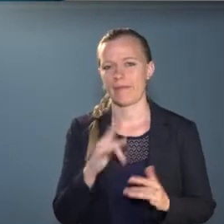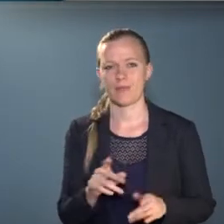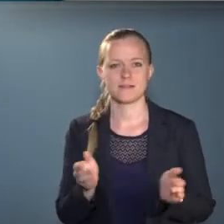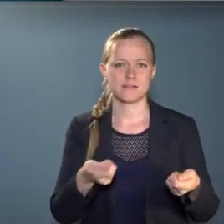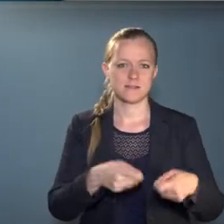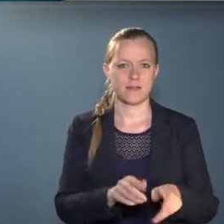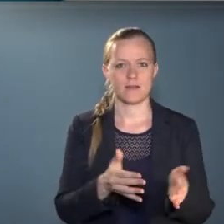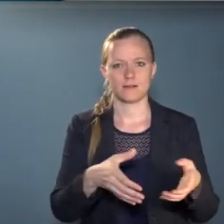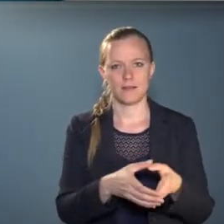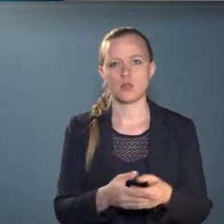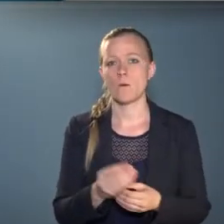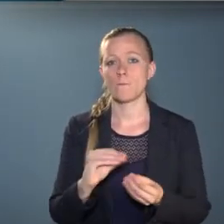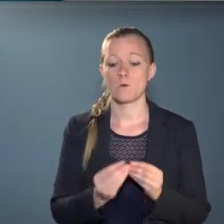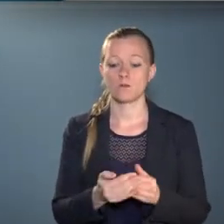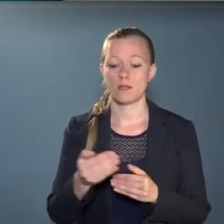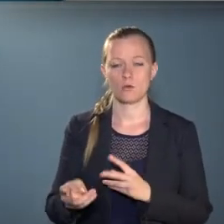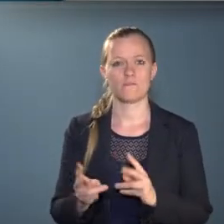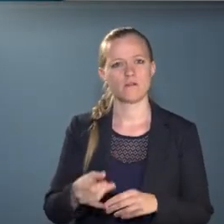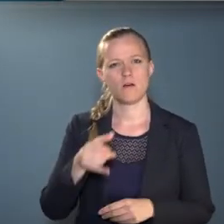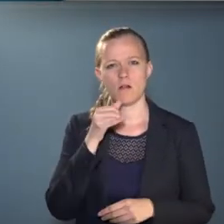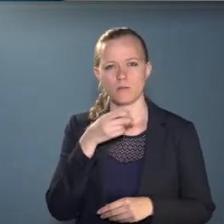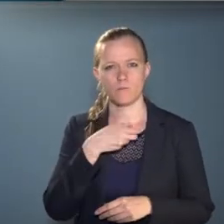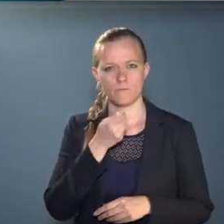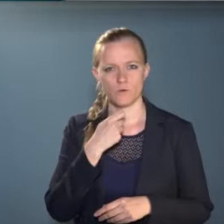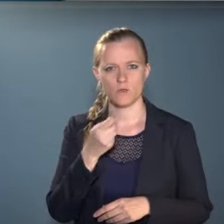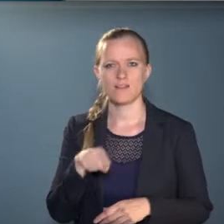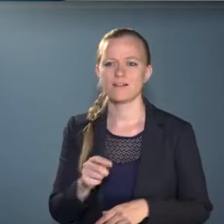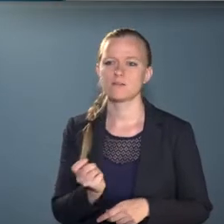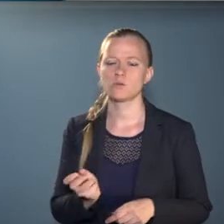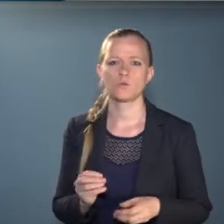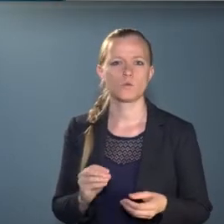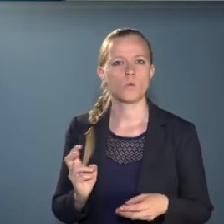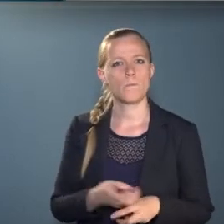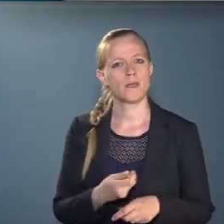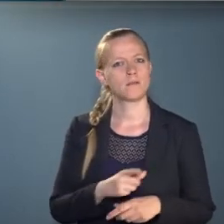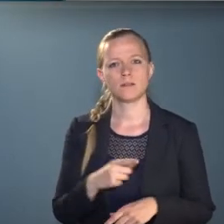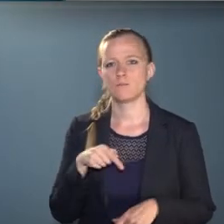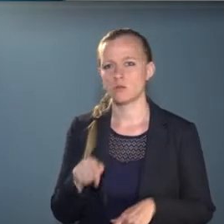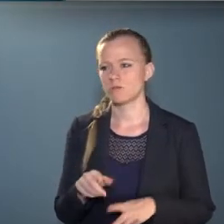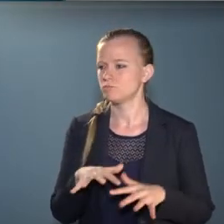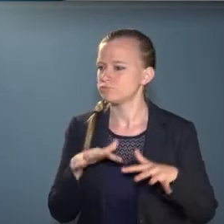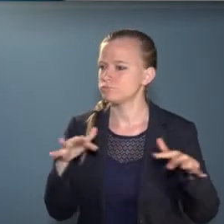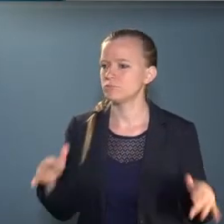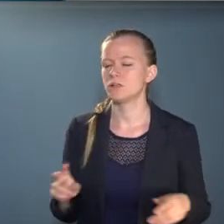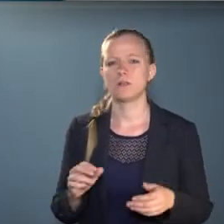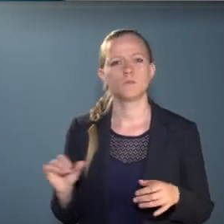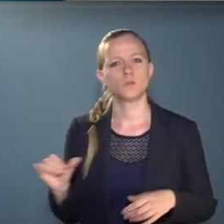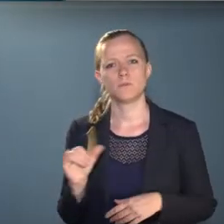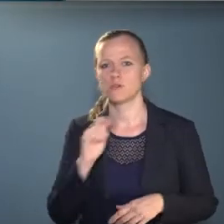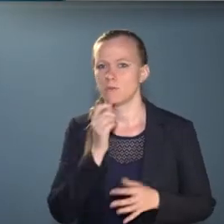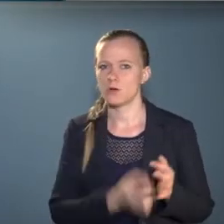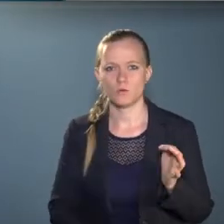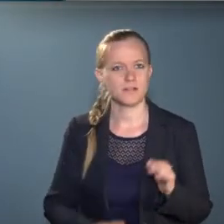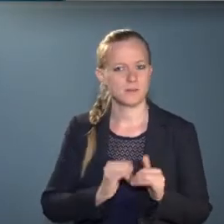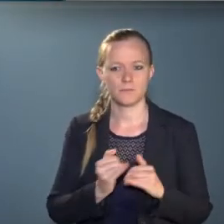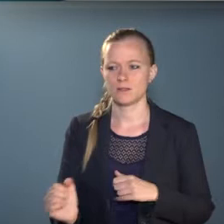A bolt előtt történik az alkoholfogyasztás. Ez a kőbányiakat, és nem csak a kőbányiakat, hanem szerte Budapesten, Magyarországon